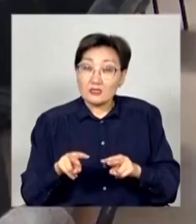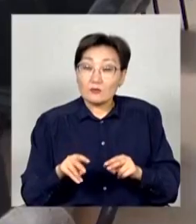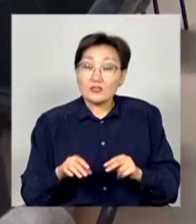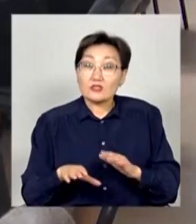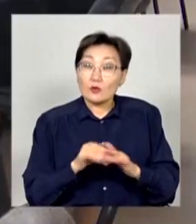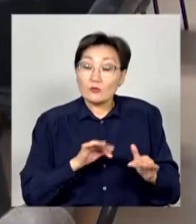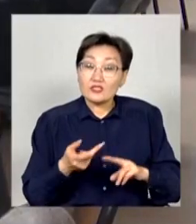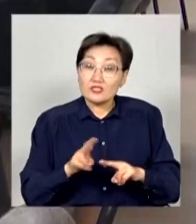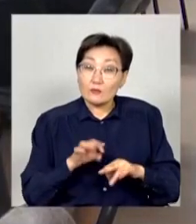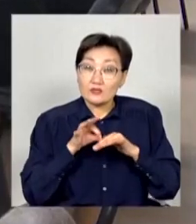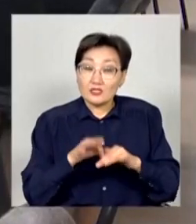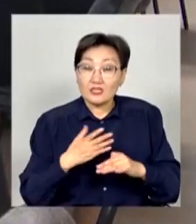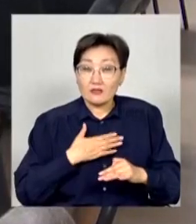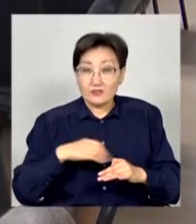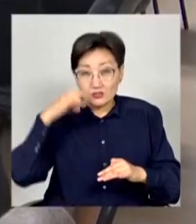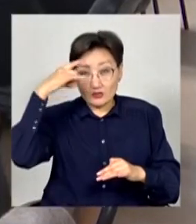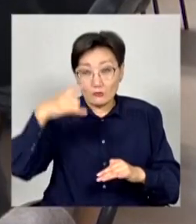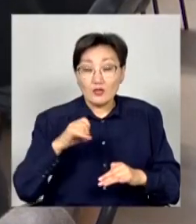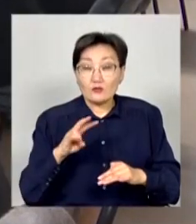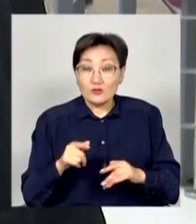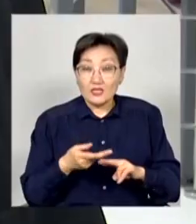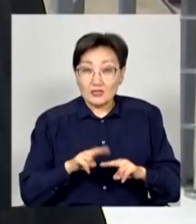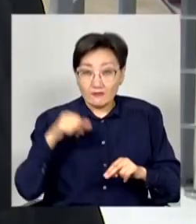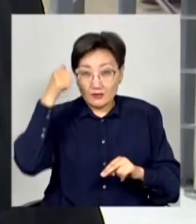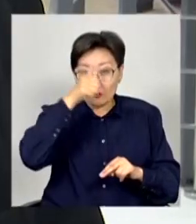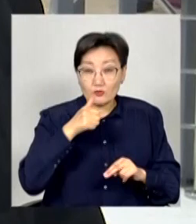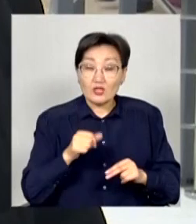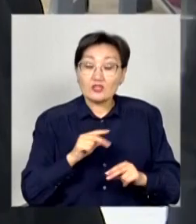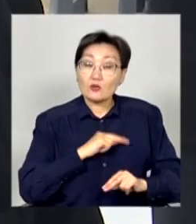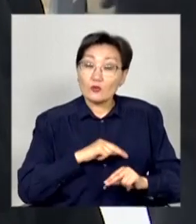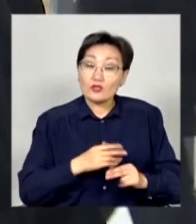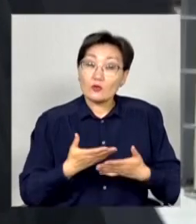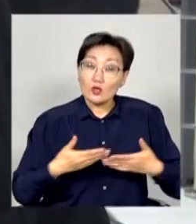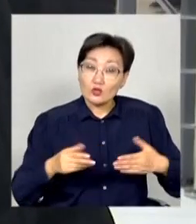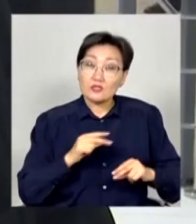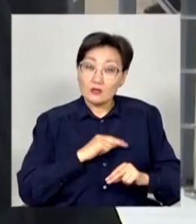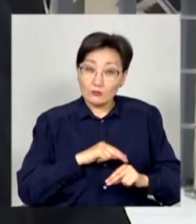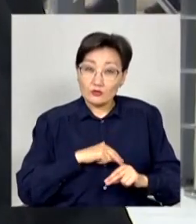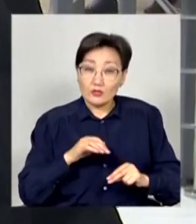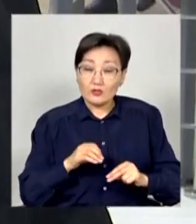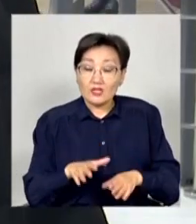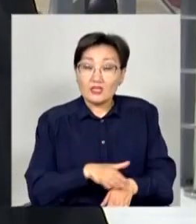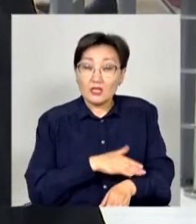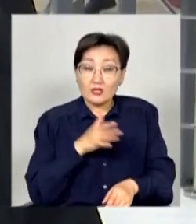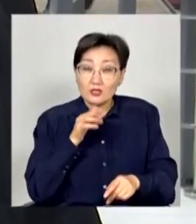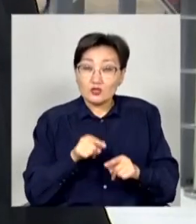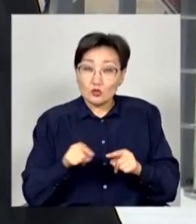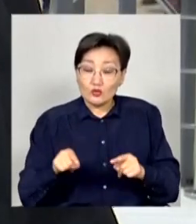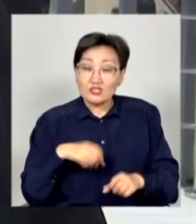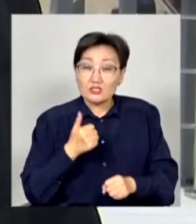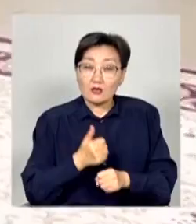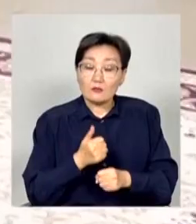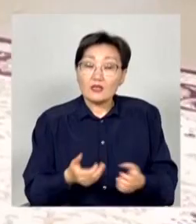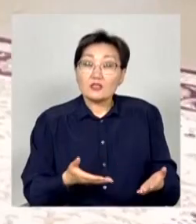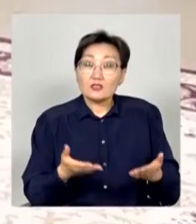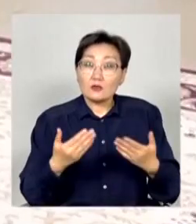референдумом, который проходил в нашей стране в июне этого года. Миссия у нас работает на долгосрочной основе с